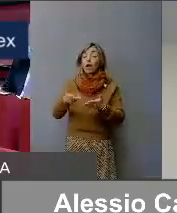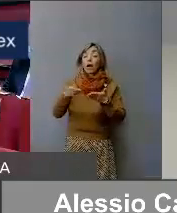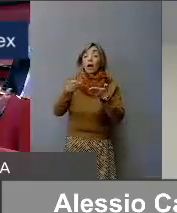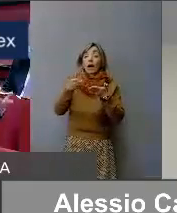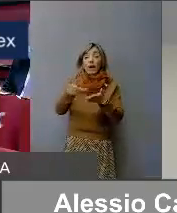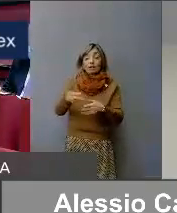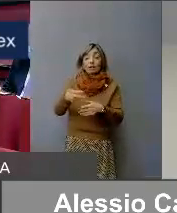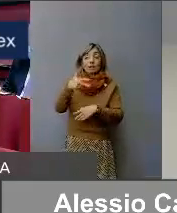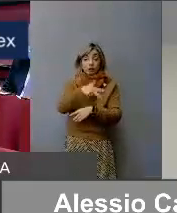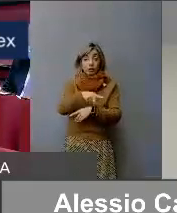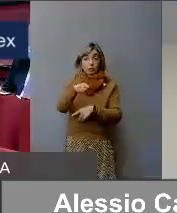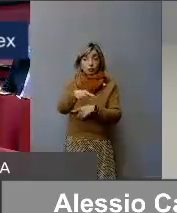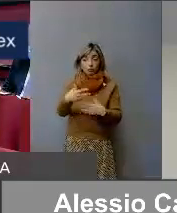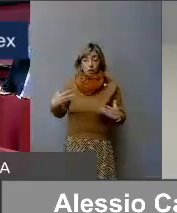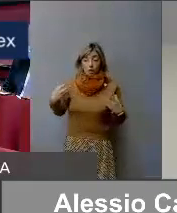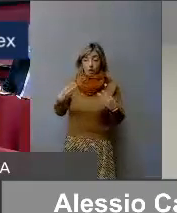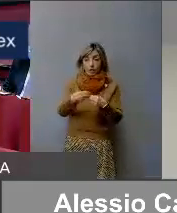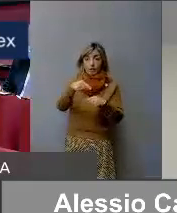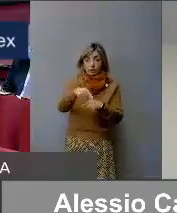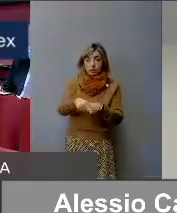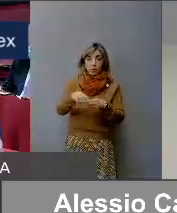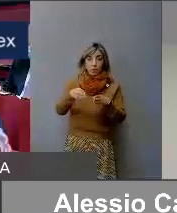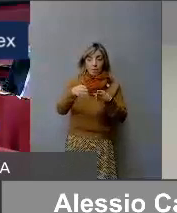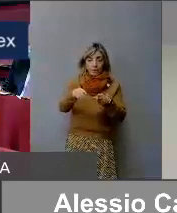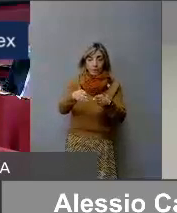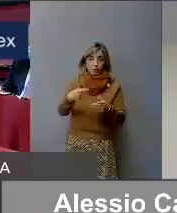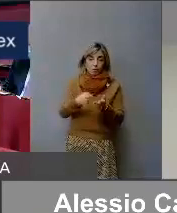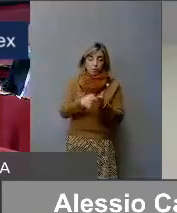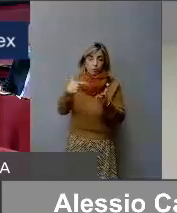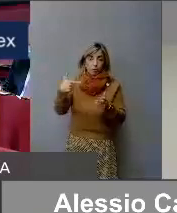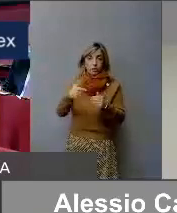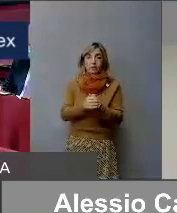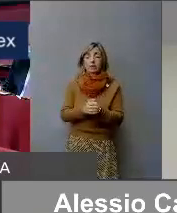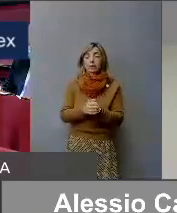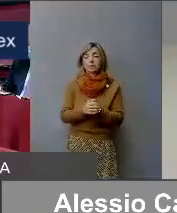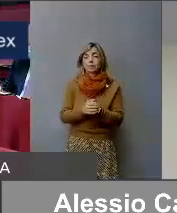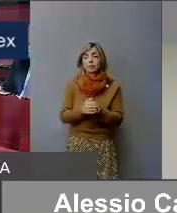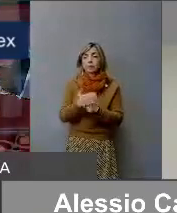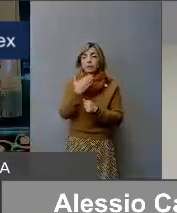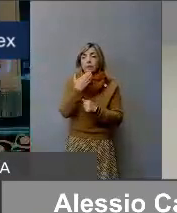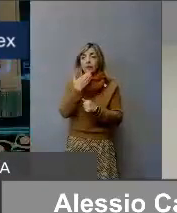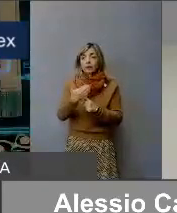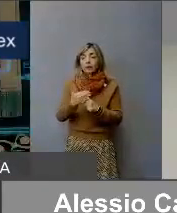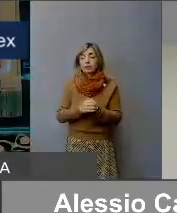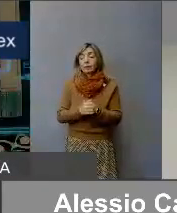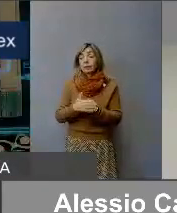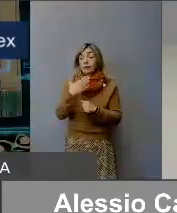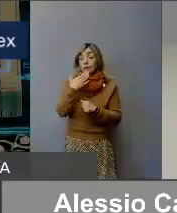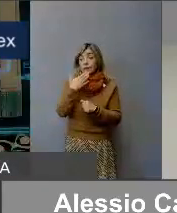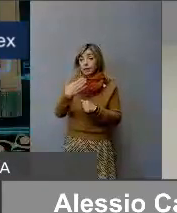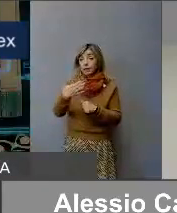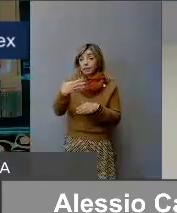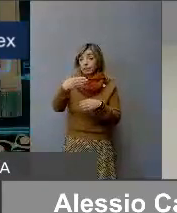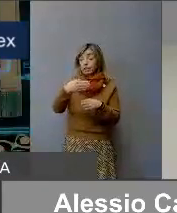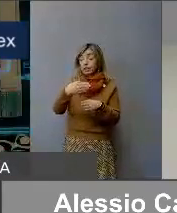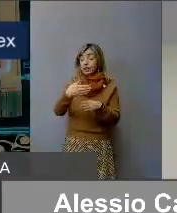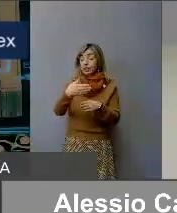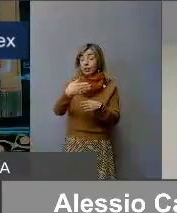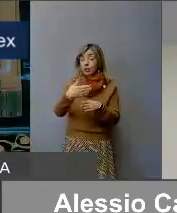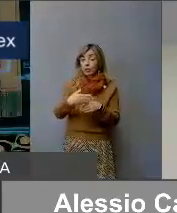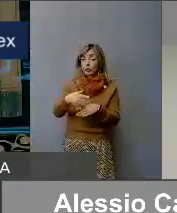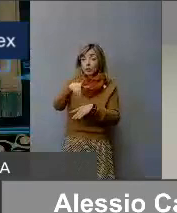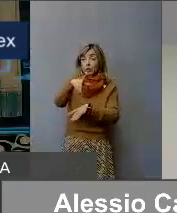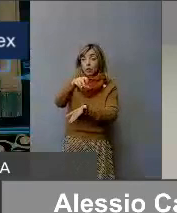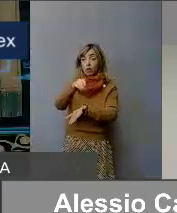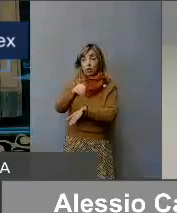anzi possa elevare la qualità del percorso del consiglio comunale grazie grazie lei consigliera l'odio allora ci